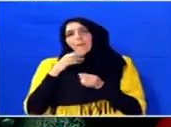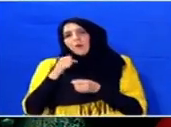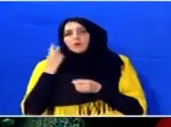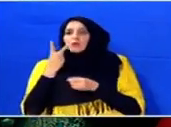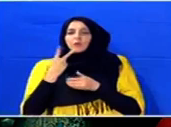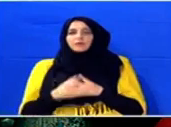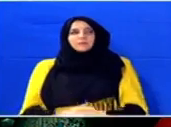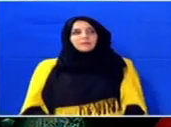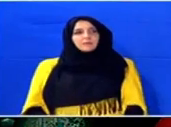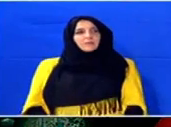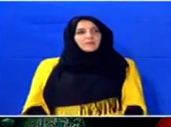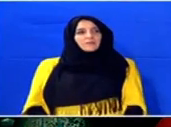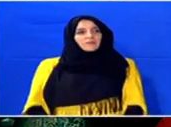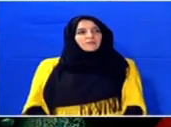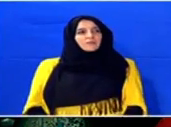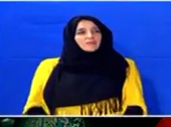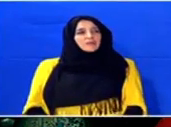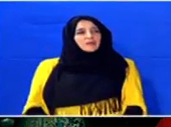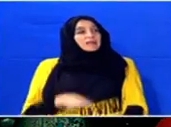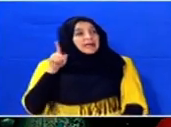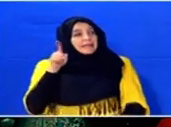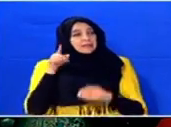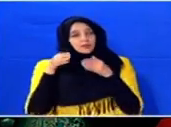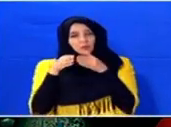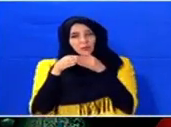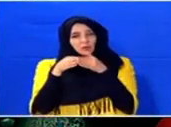شحال عندنا ام ياسر